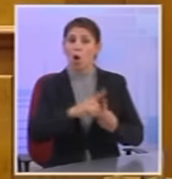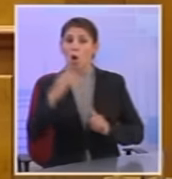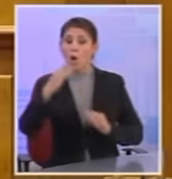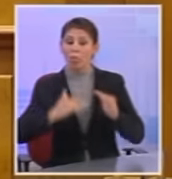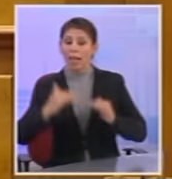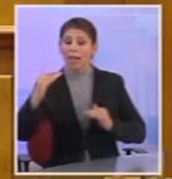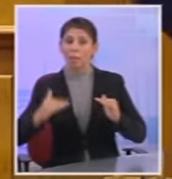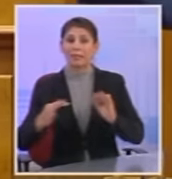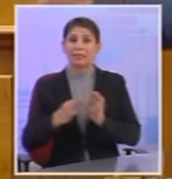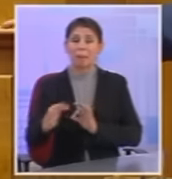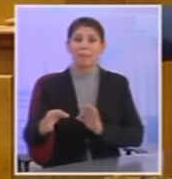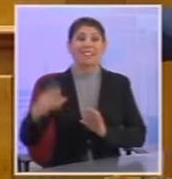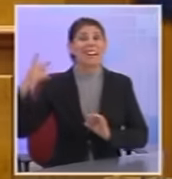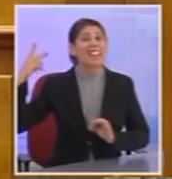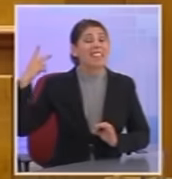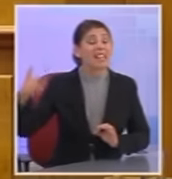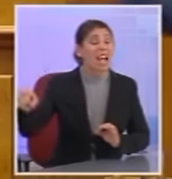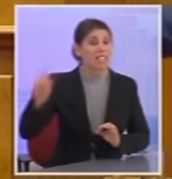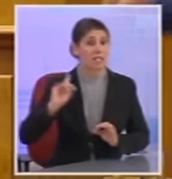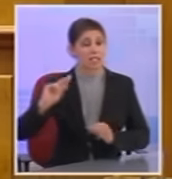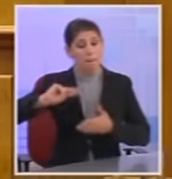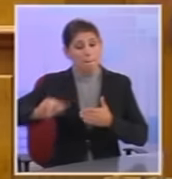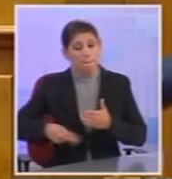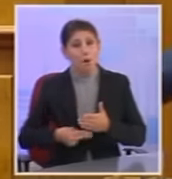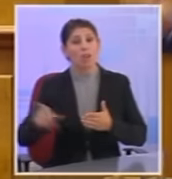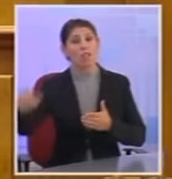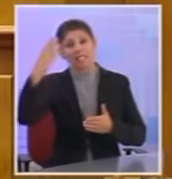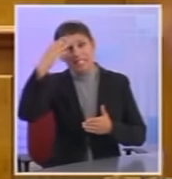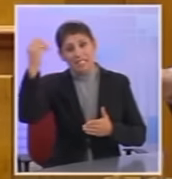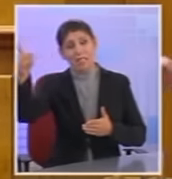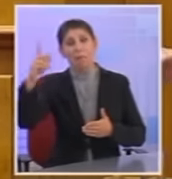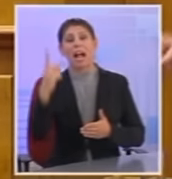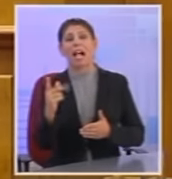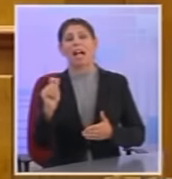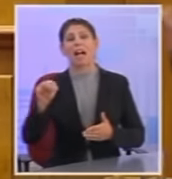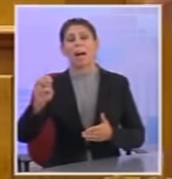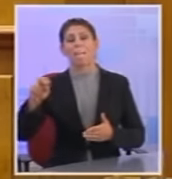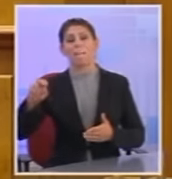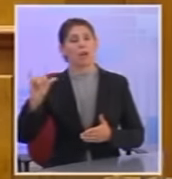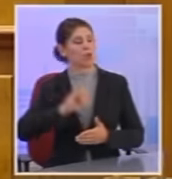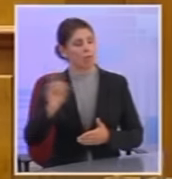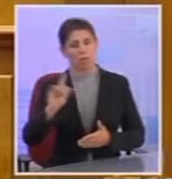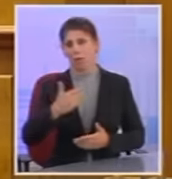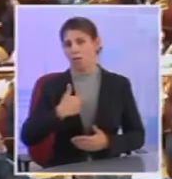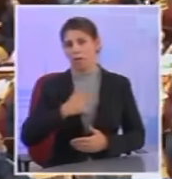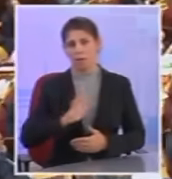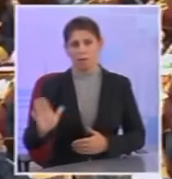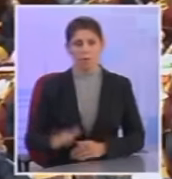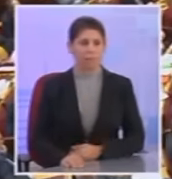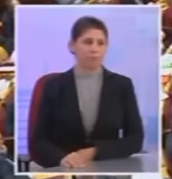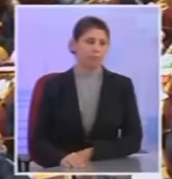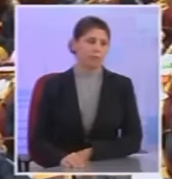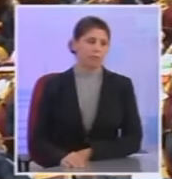Τα μέτρα είναι δικά σας. Έχουν υπογραφεί Τσίπρα, Καμένου. Δεν είναι δικά μας. Φέρτε